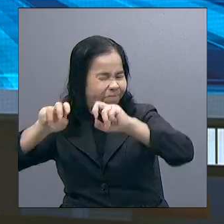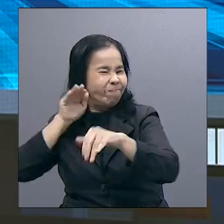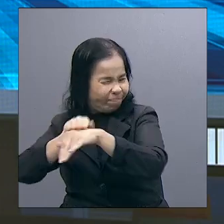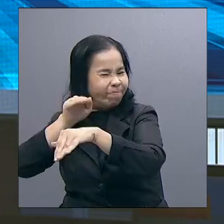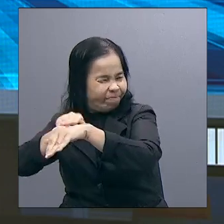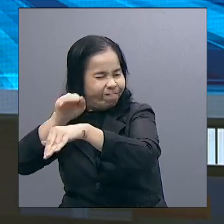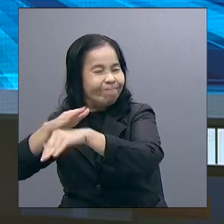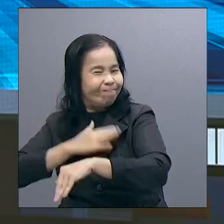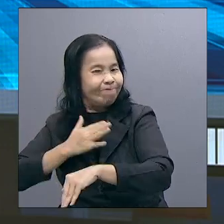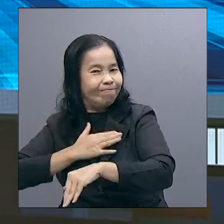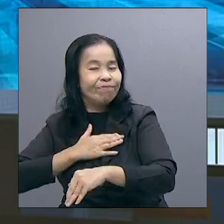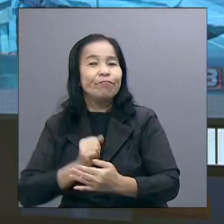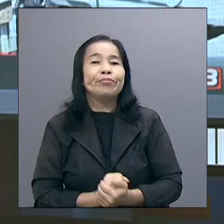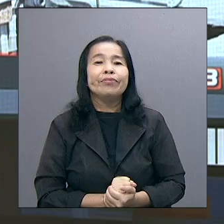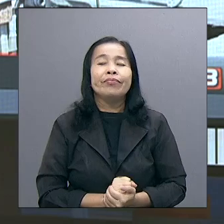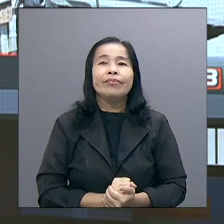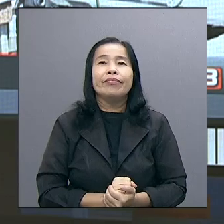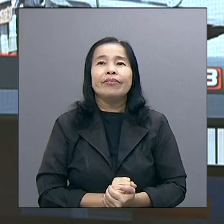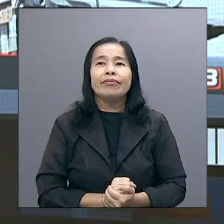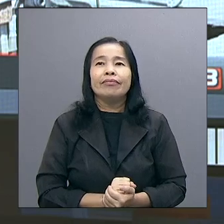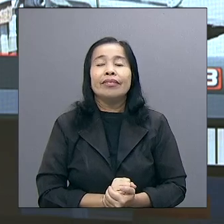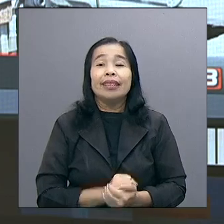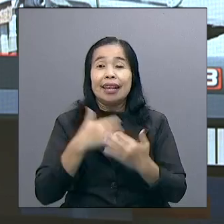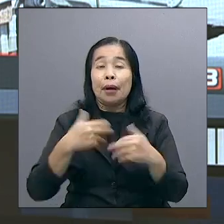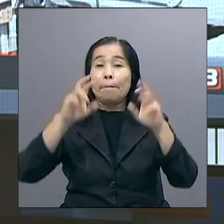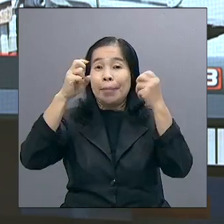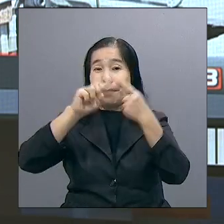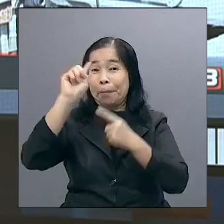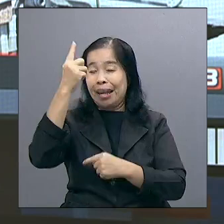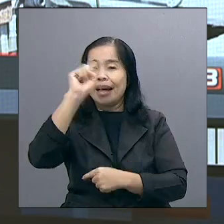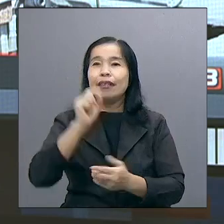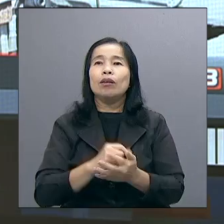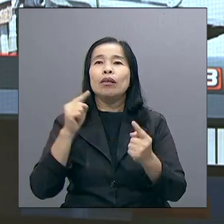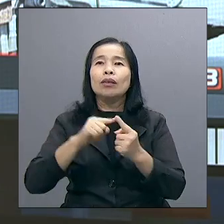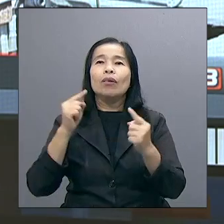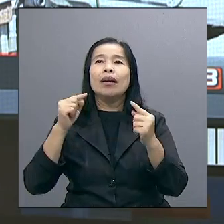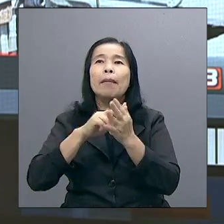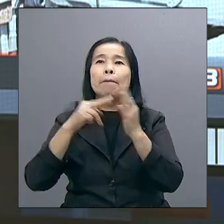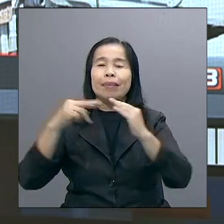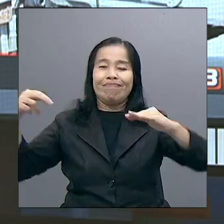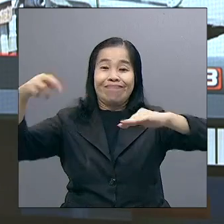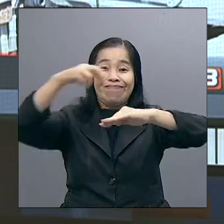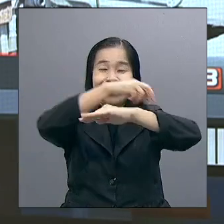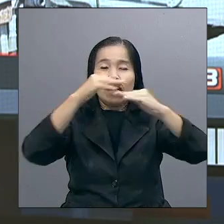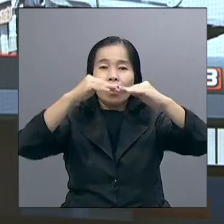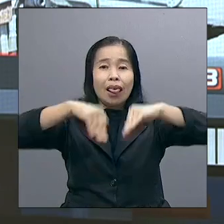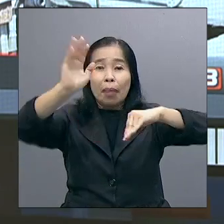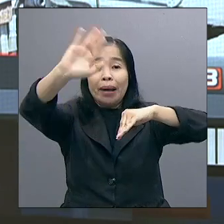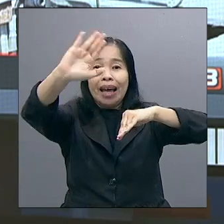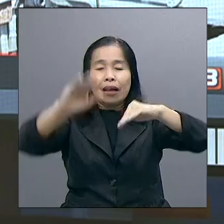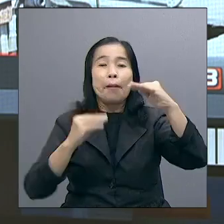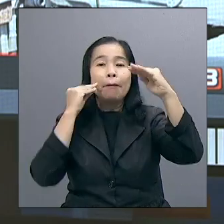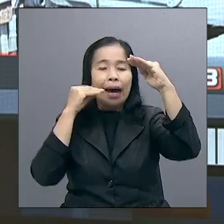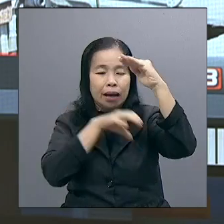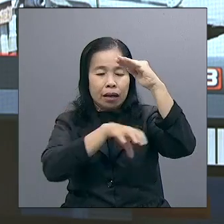าล่ะ! ไปต่อมา วากัดวยเรื่องของสภานค่แต่สภานที่ว่านี้ไมใชสภานชำรุษนะคะแต่คือบ้านเรือนทอยู่ใต้สภ